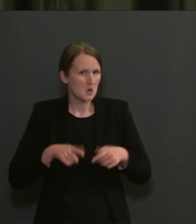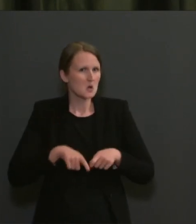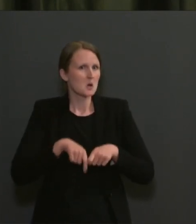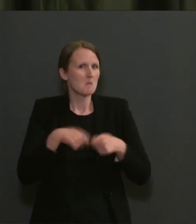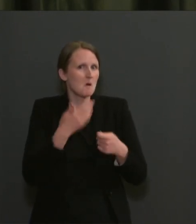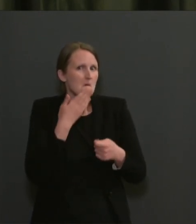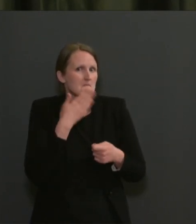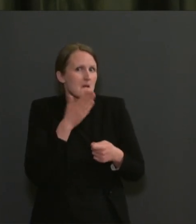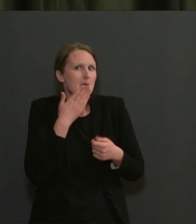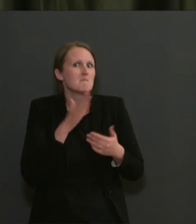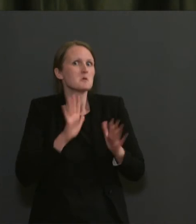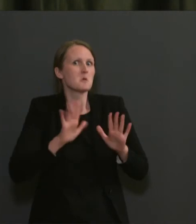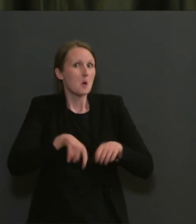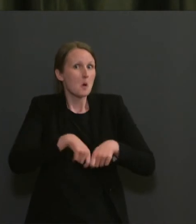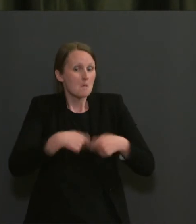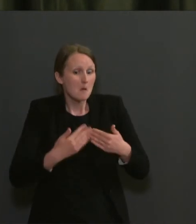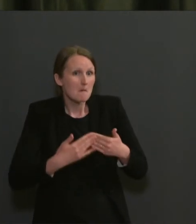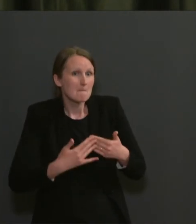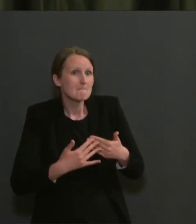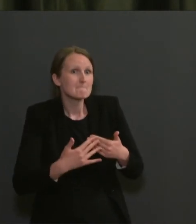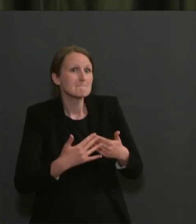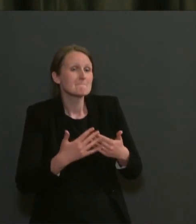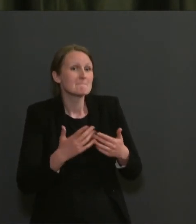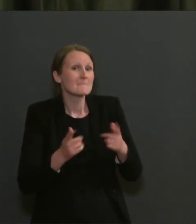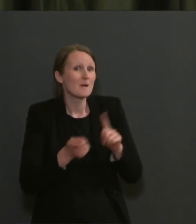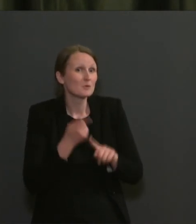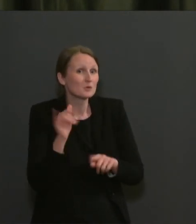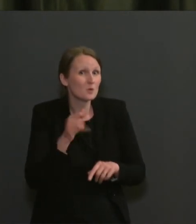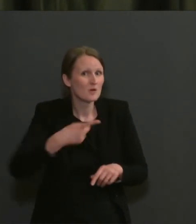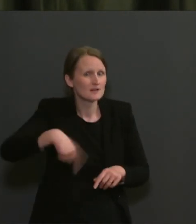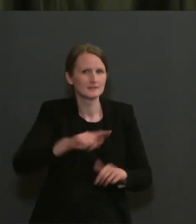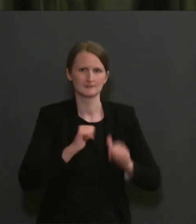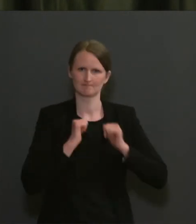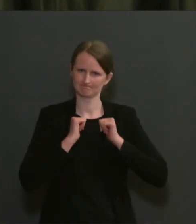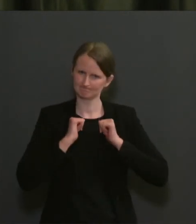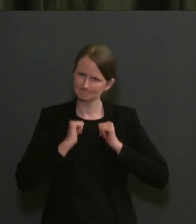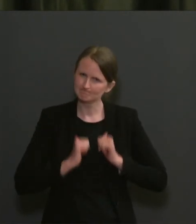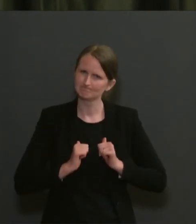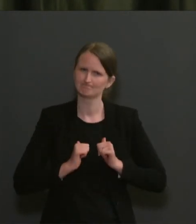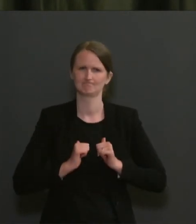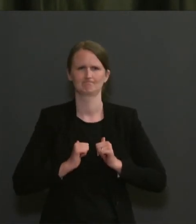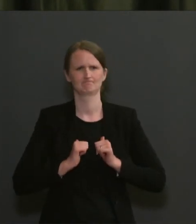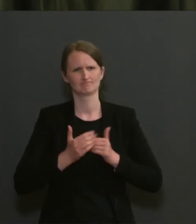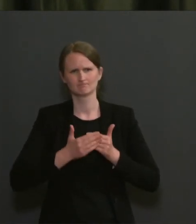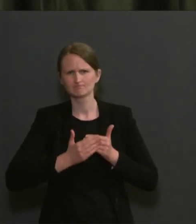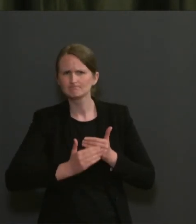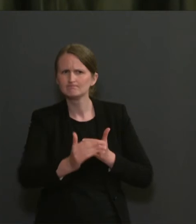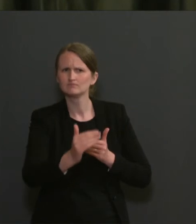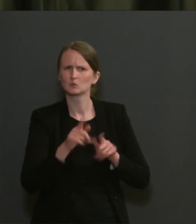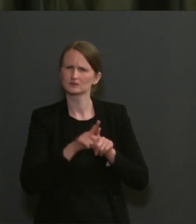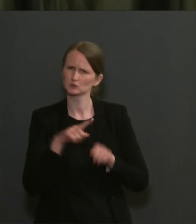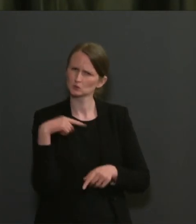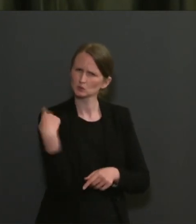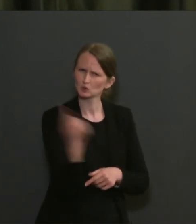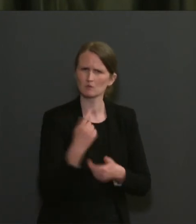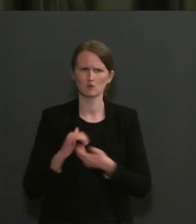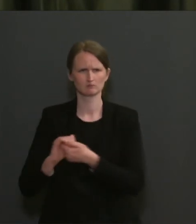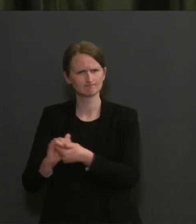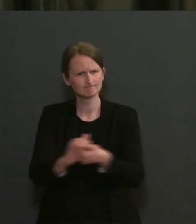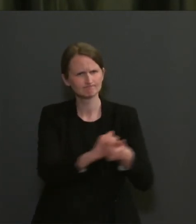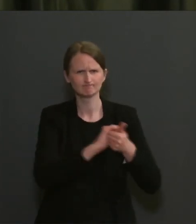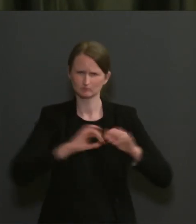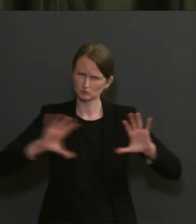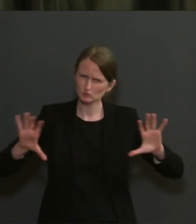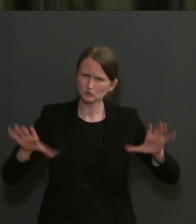pas notre mobilisation. Ce n'est qu'avec un effort collectif que nous parviendrons à freiner durablement la